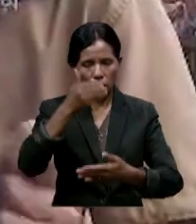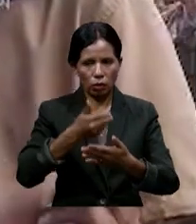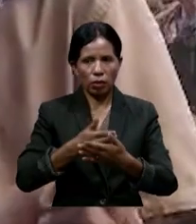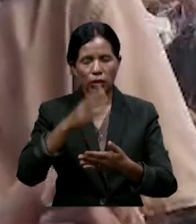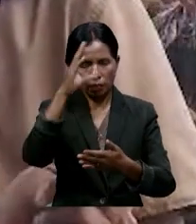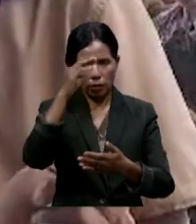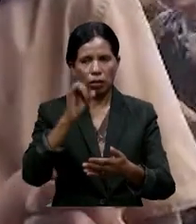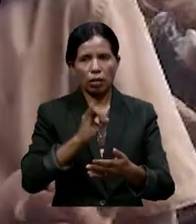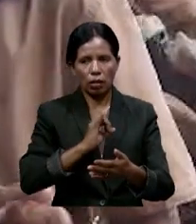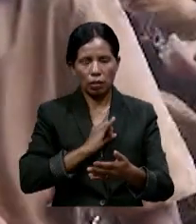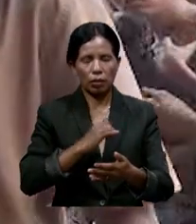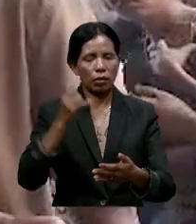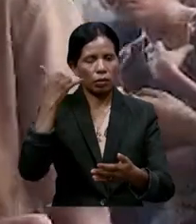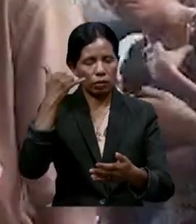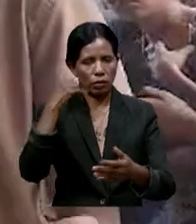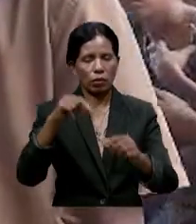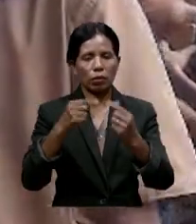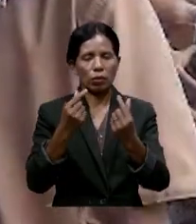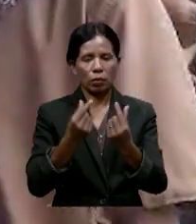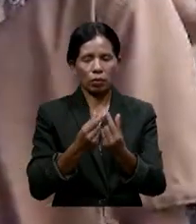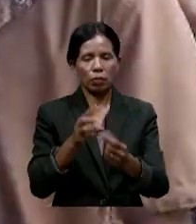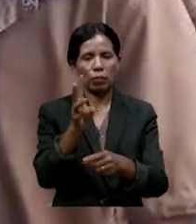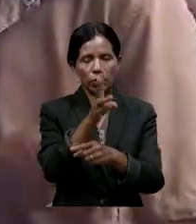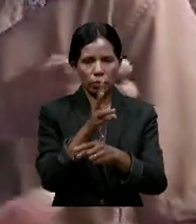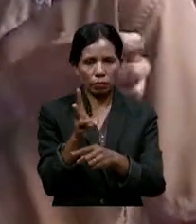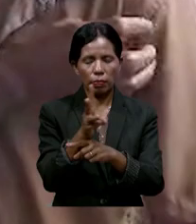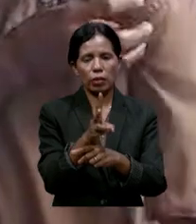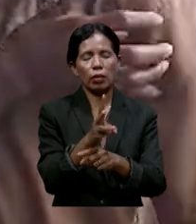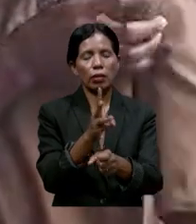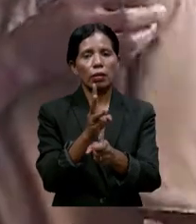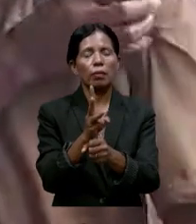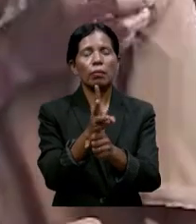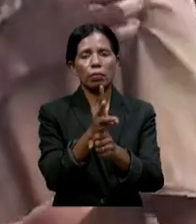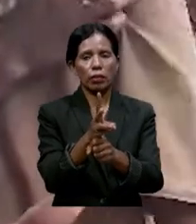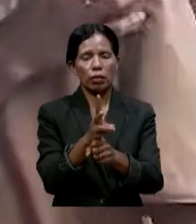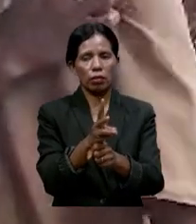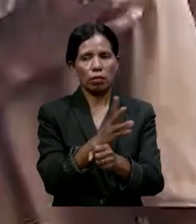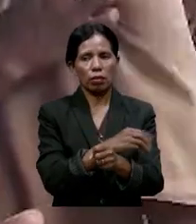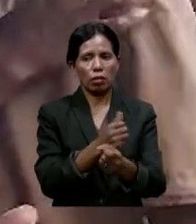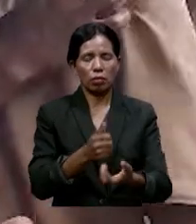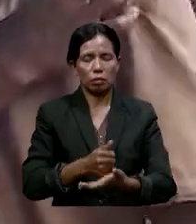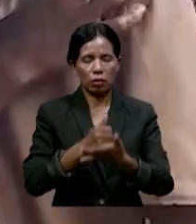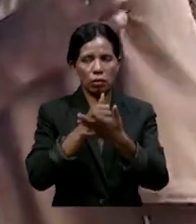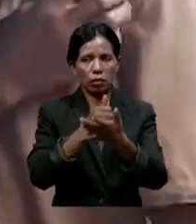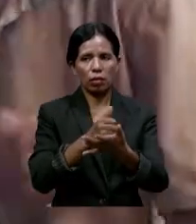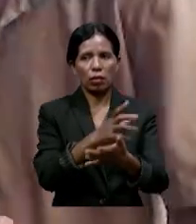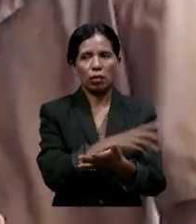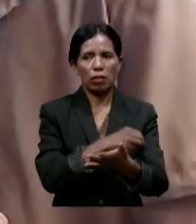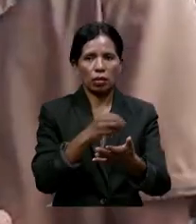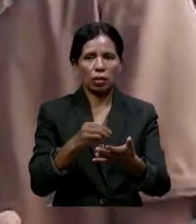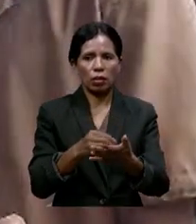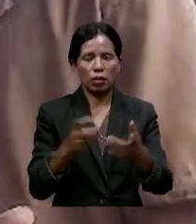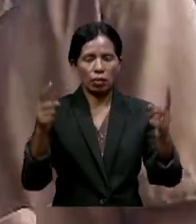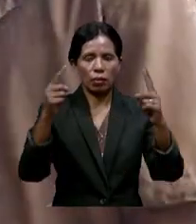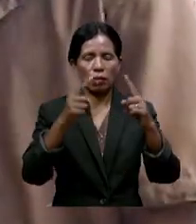lançou a home telefone direta para a equipa bombeiros proteção civil nos bahato ya posto posto esquadra linha nos bai